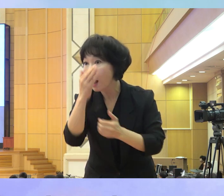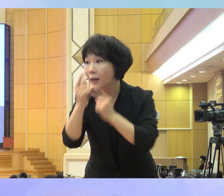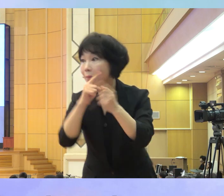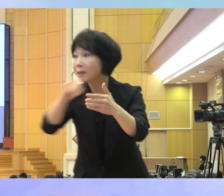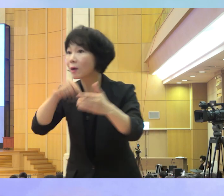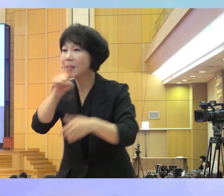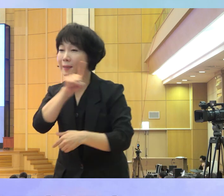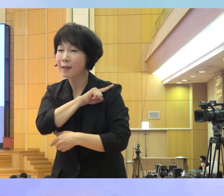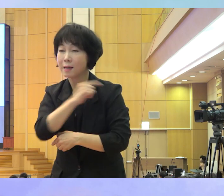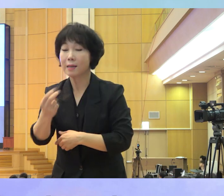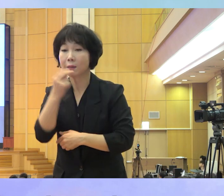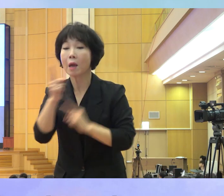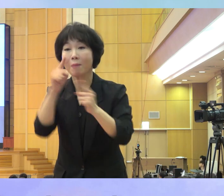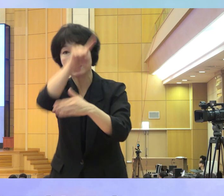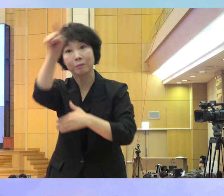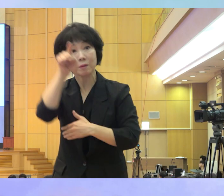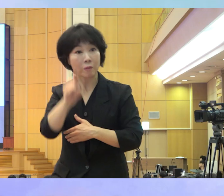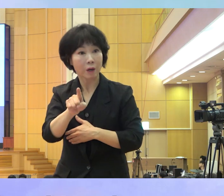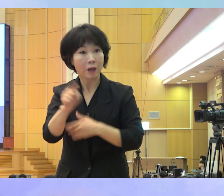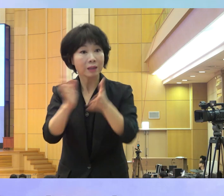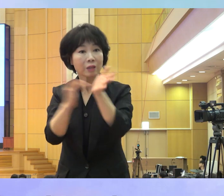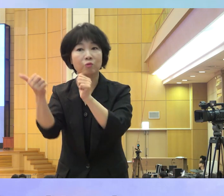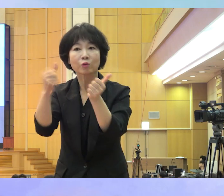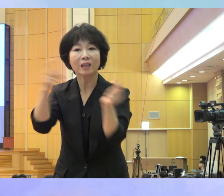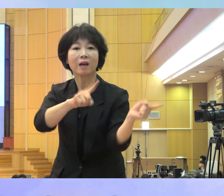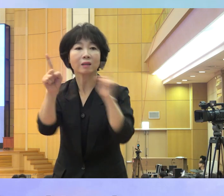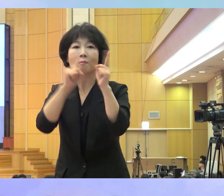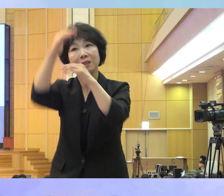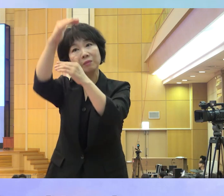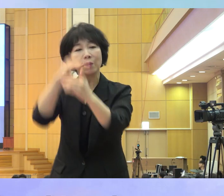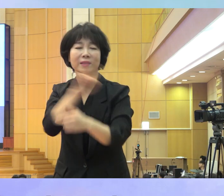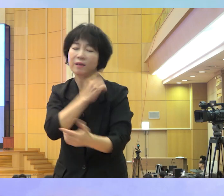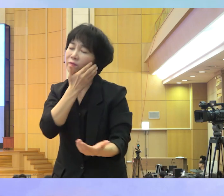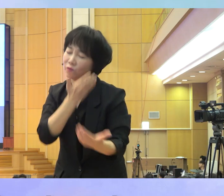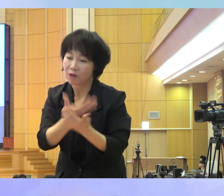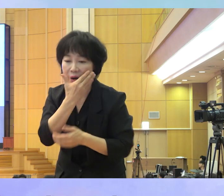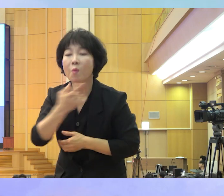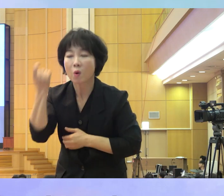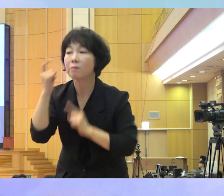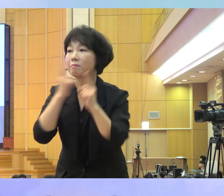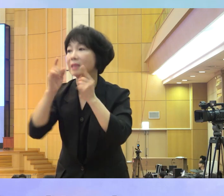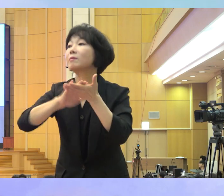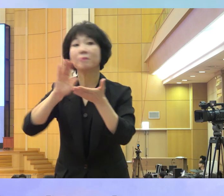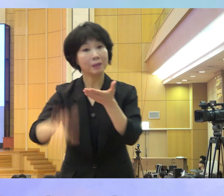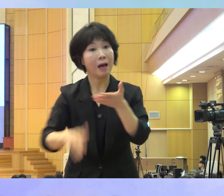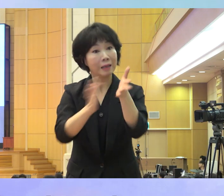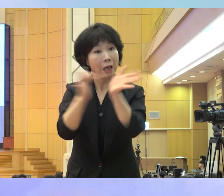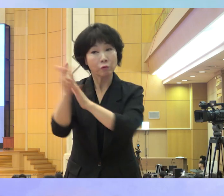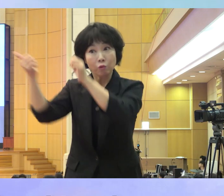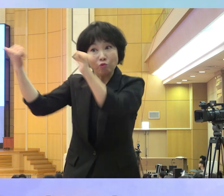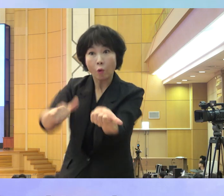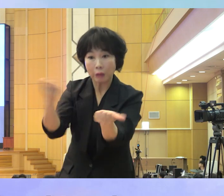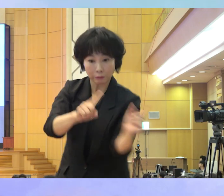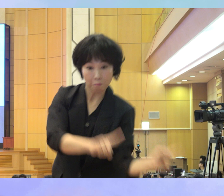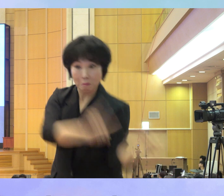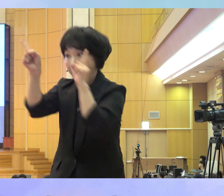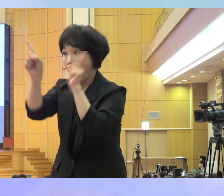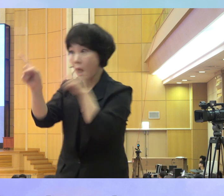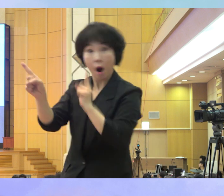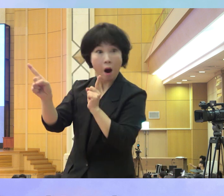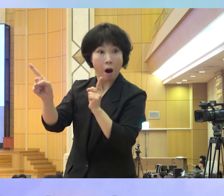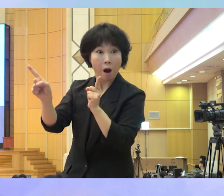살아나신 말씀이에요. 고린도전서 15장에 보면요 예수님이 죽었다가 살아났다는 이